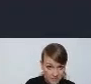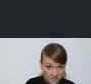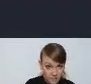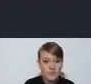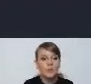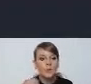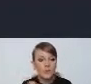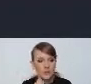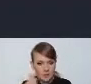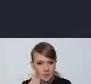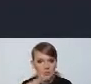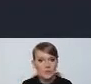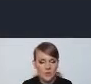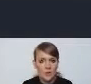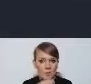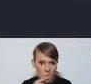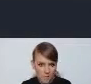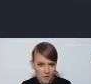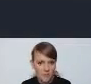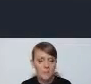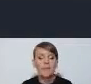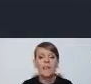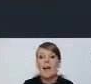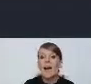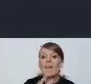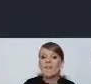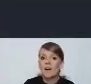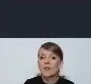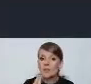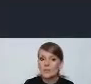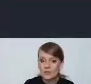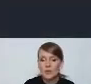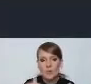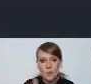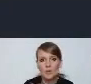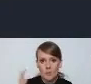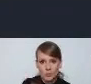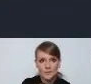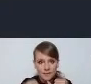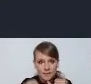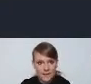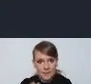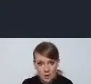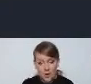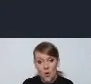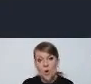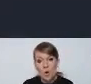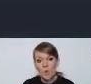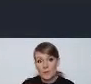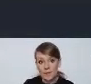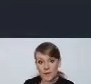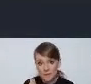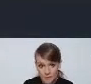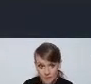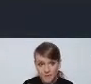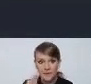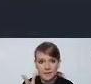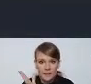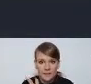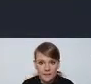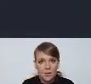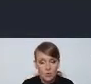zdania o tym powiem. Warto dlatego, że można pozyskać inne środki, właśnie te środki prywatne do tego zarządzania majątkiem, więc nie tylko te pochodzące